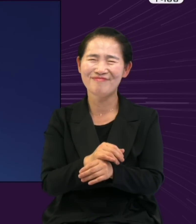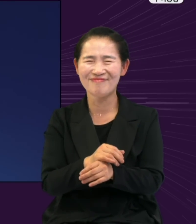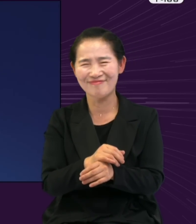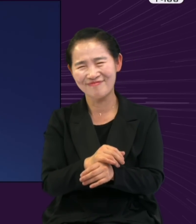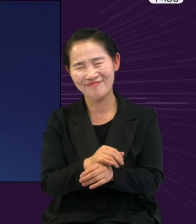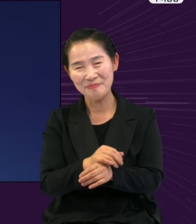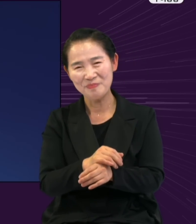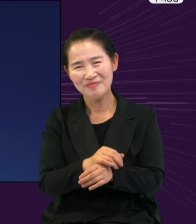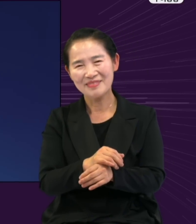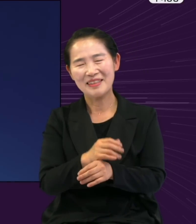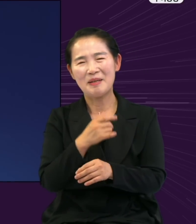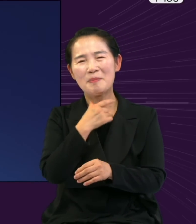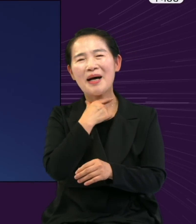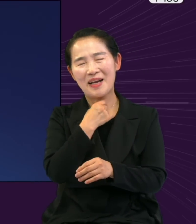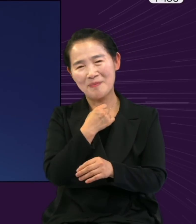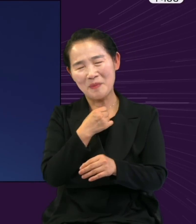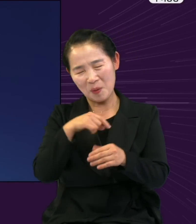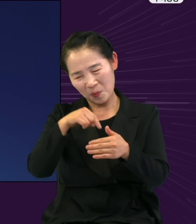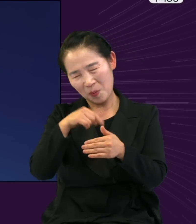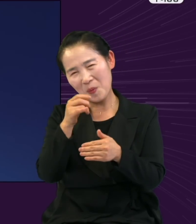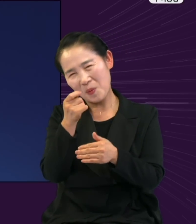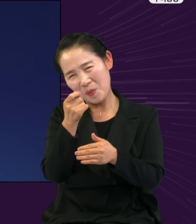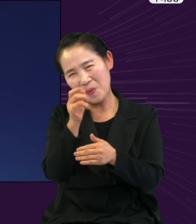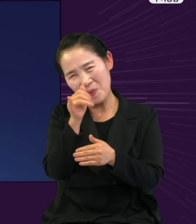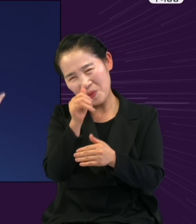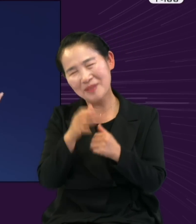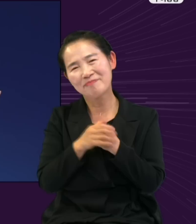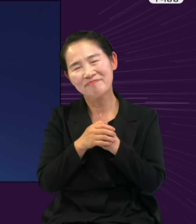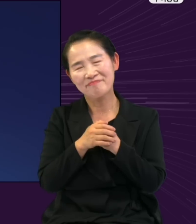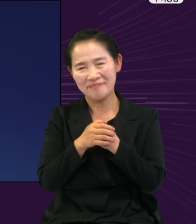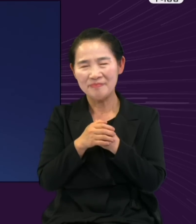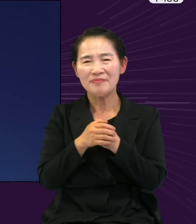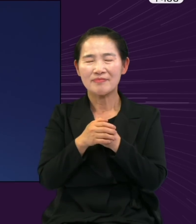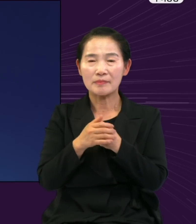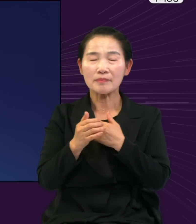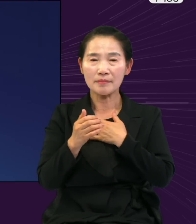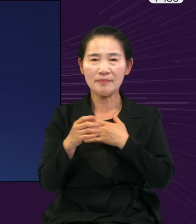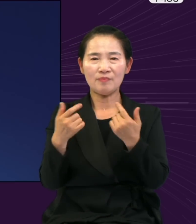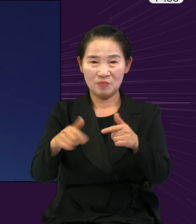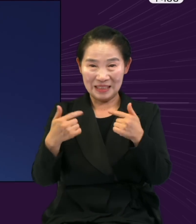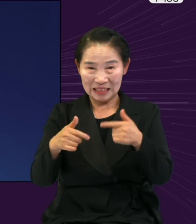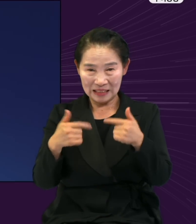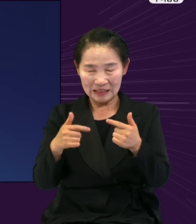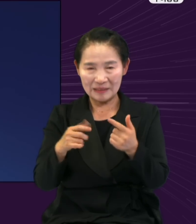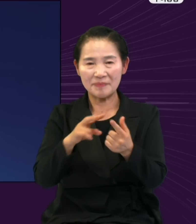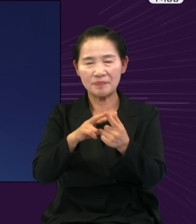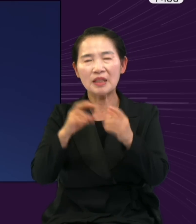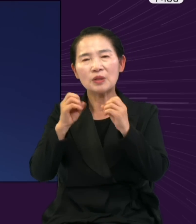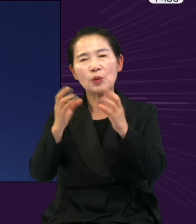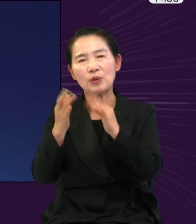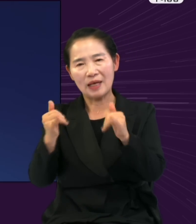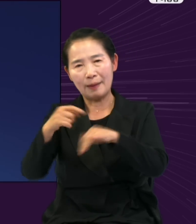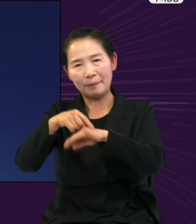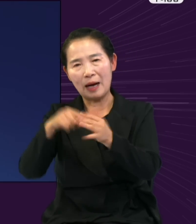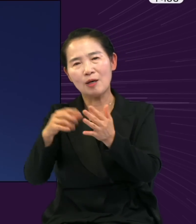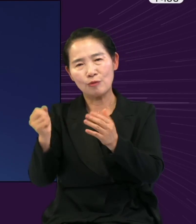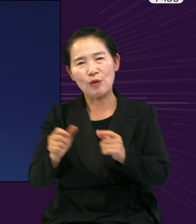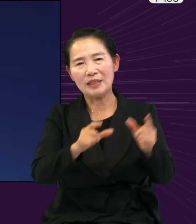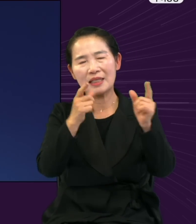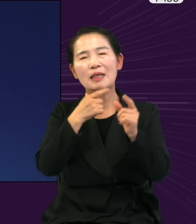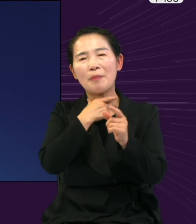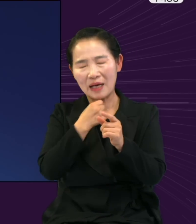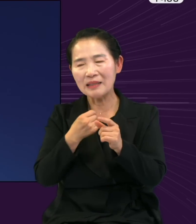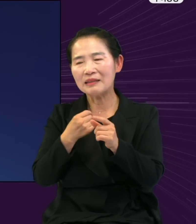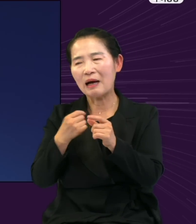사실은 제가 사람들에게 제 아이들이 선교사적인 마인드로 살았으면 좋겠습니다라고 말하고 다녔거든요. 제 가식과